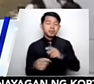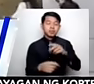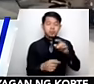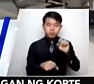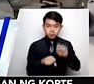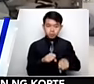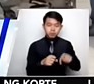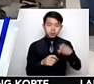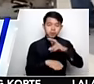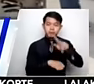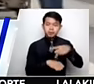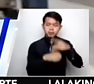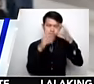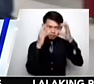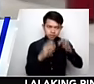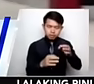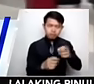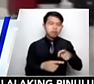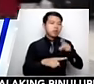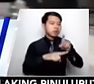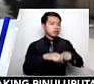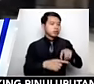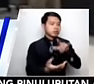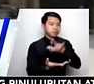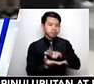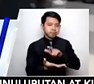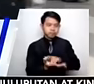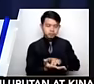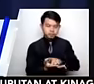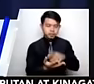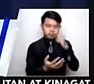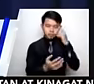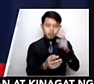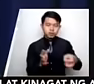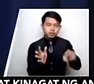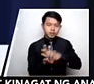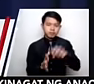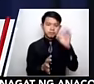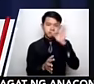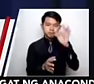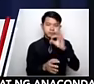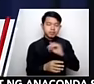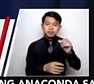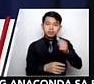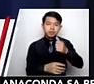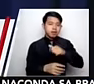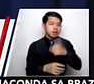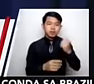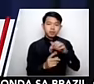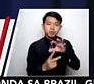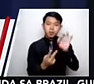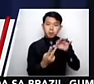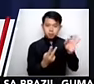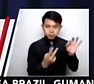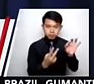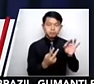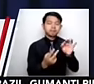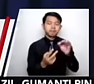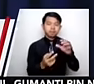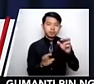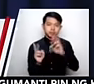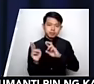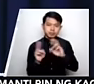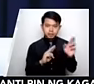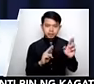flight nakahanda na rin daw ang iba pang alternatibo yong land rout natin naka-ready na going to damascus yyung